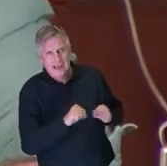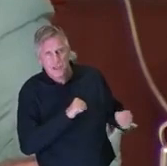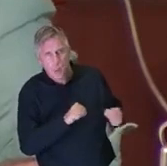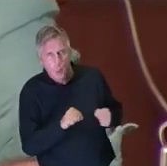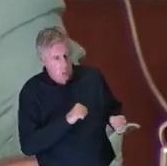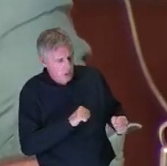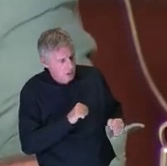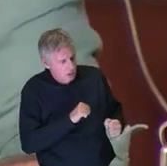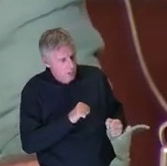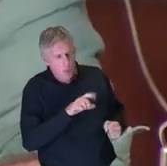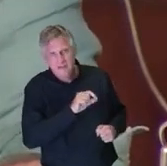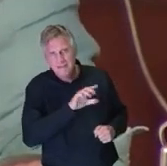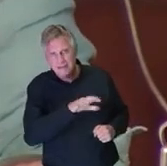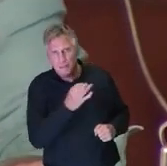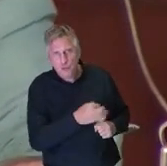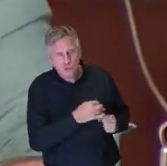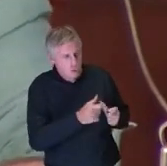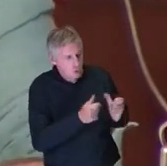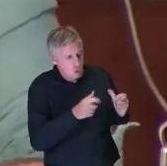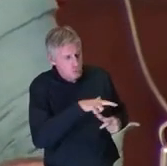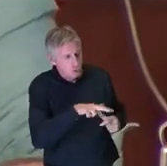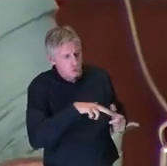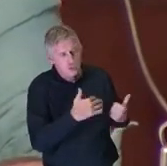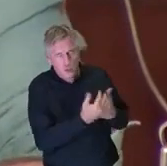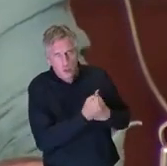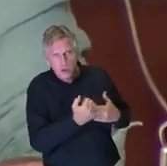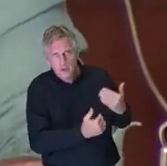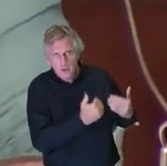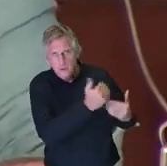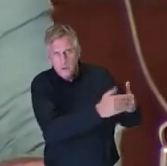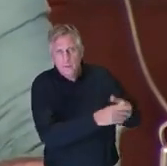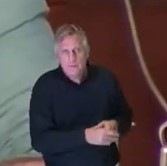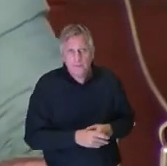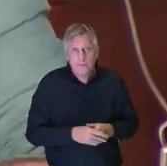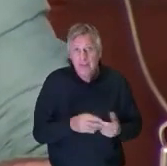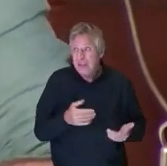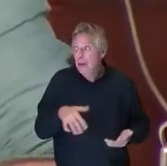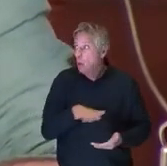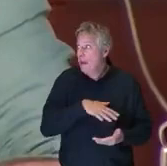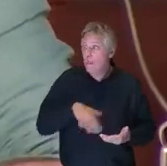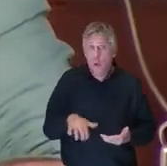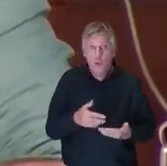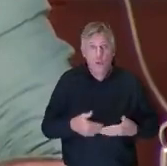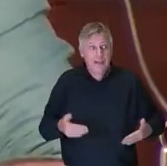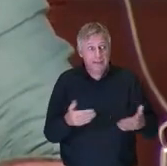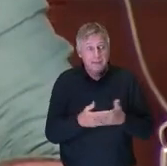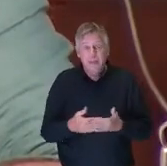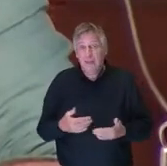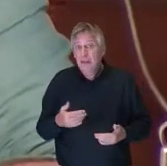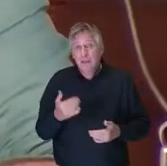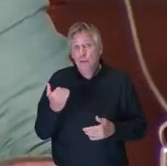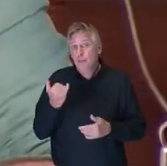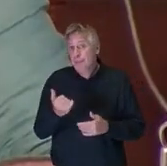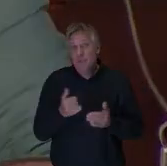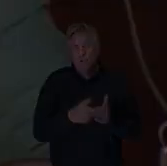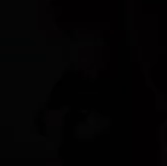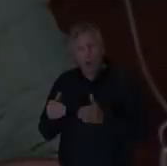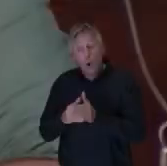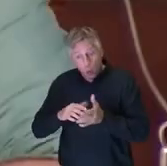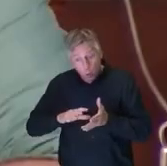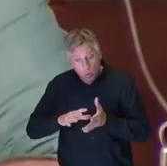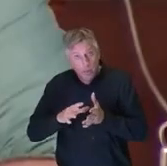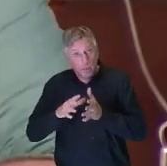de 25%, mais que le contexte local n'allait pas nous permettre de le faire d'ici 2025.